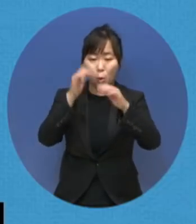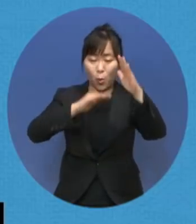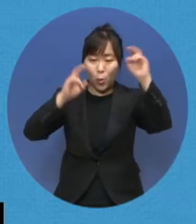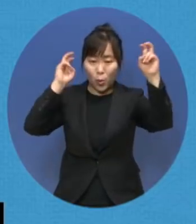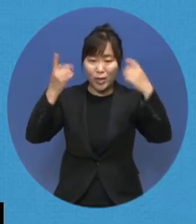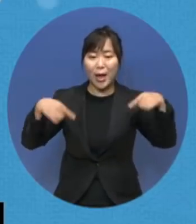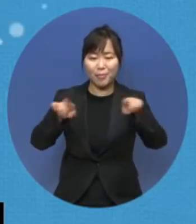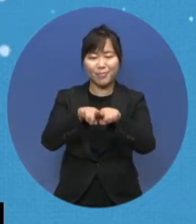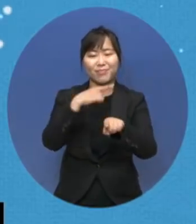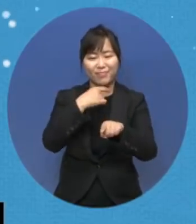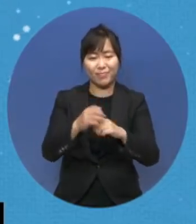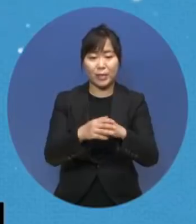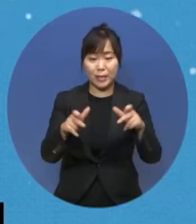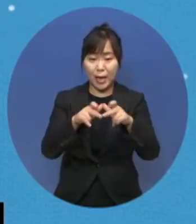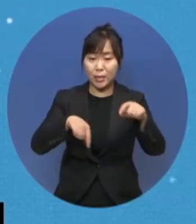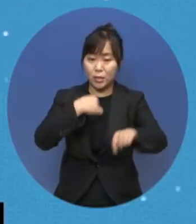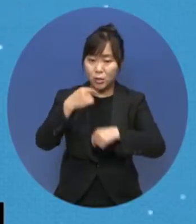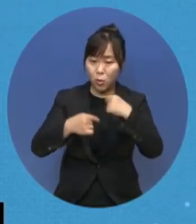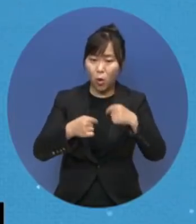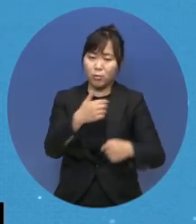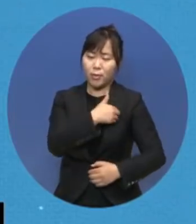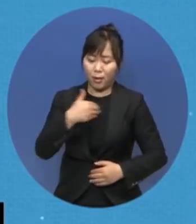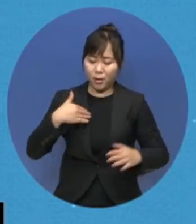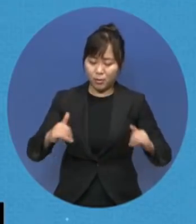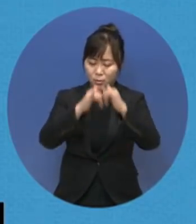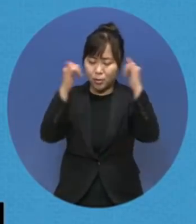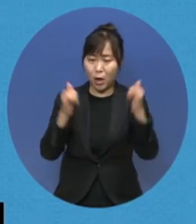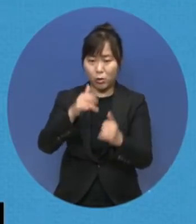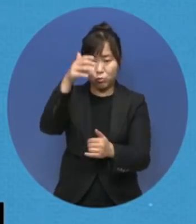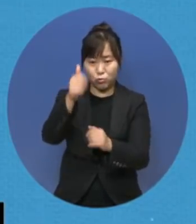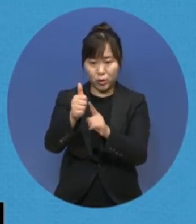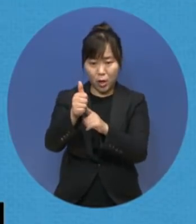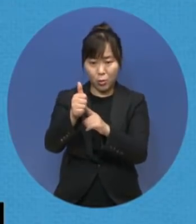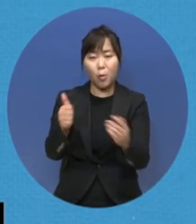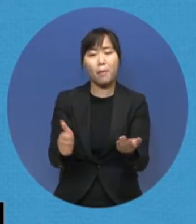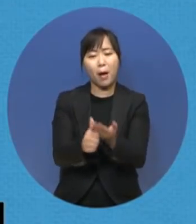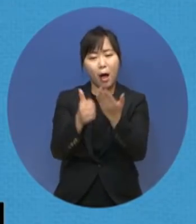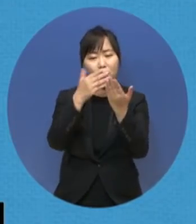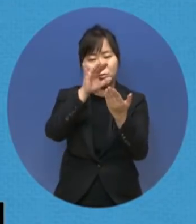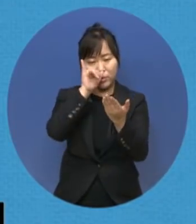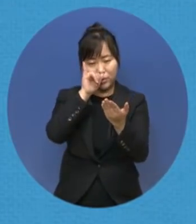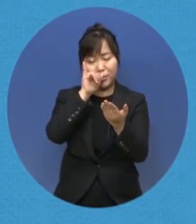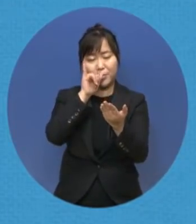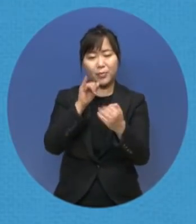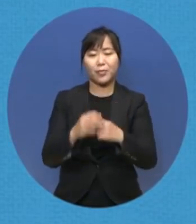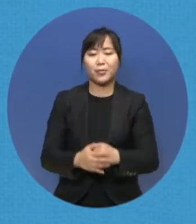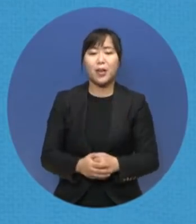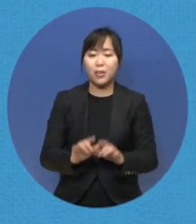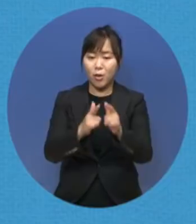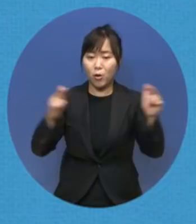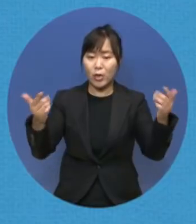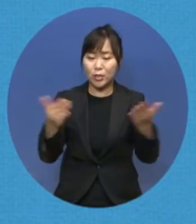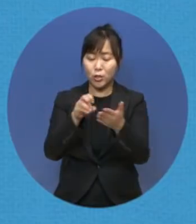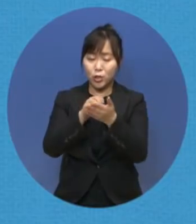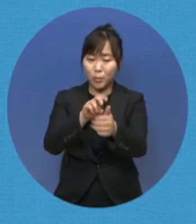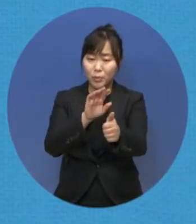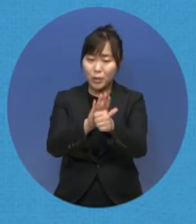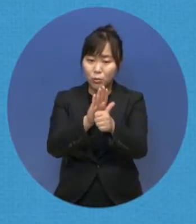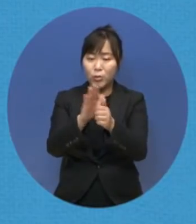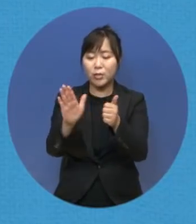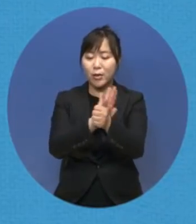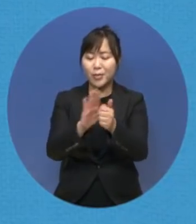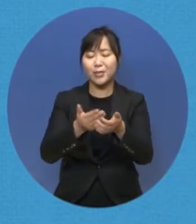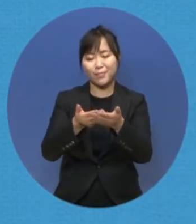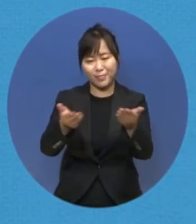만들어가겠습니다. 장애인 스스로가 당당한 사회적 주체로 거듭날 수 있도록 다양한 취업 지원